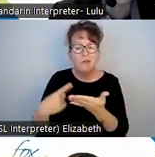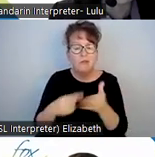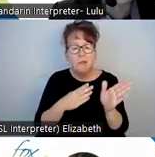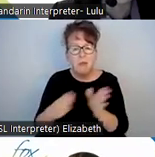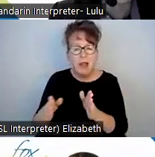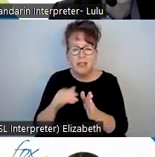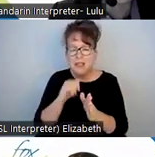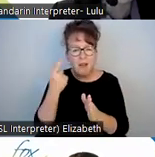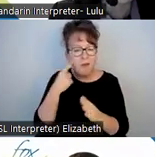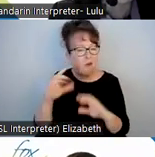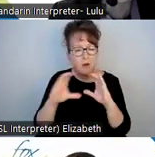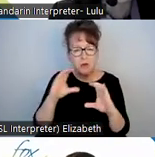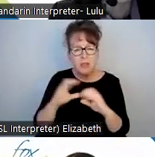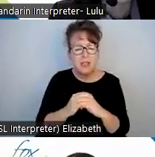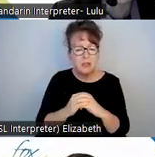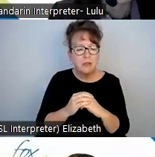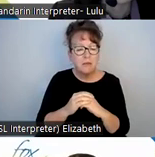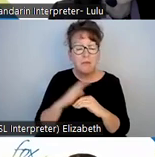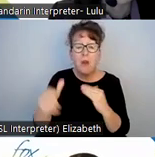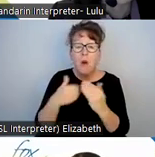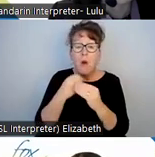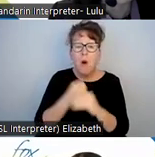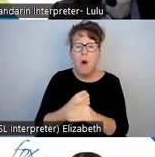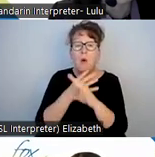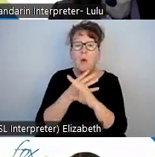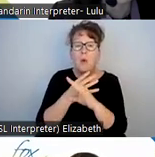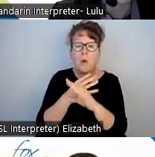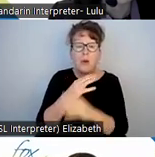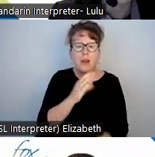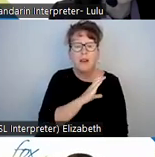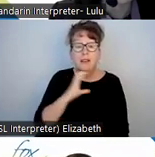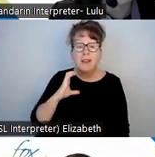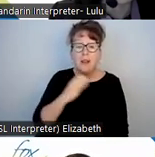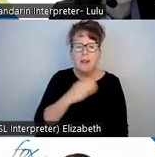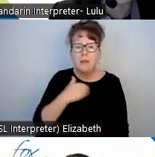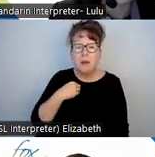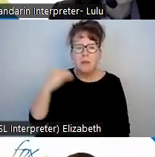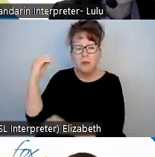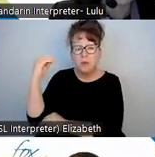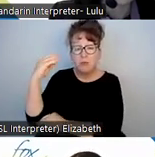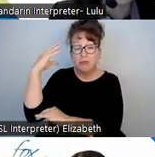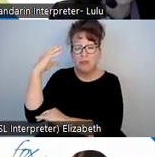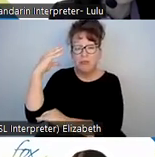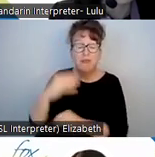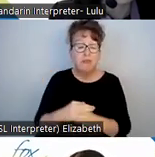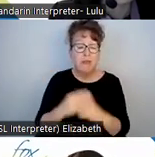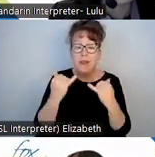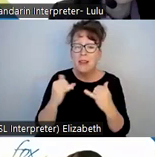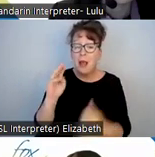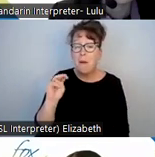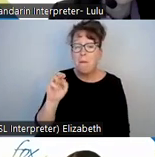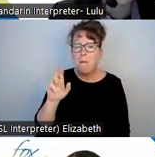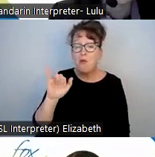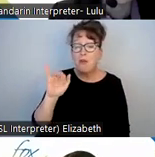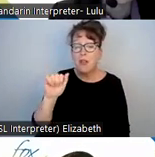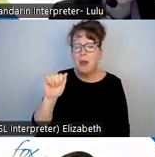thoại cho hậu cần của logistics và không có những cái phần trao đổi nào khác và chúng tôi cũng đề nghị các hội đồng thành